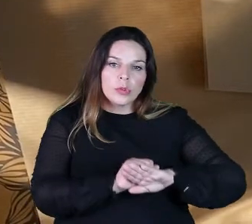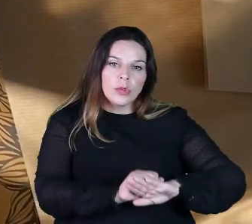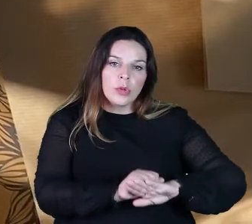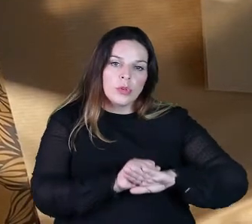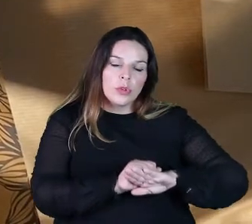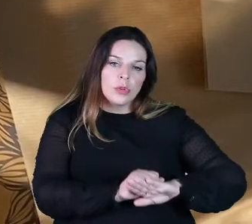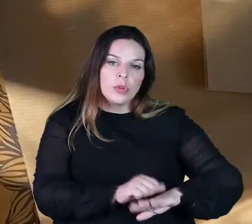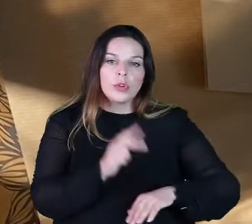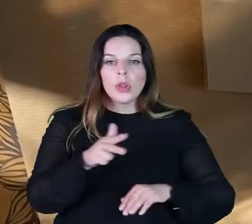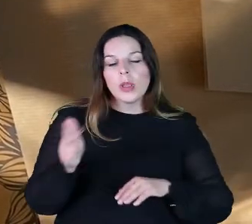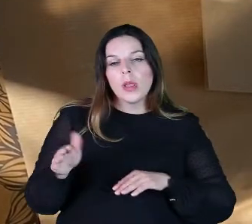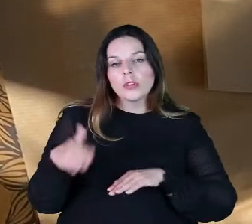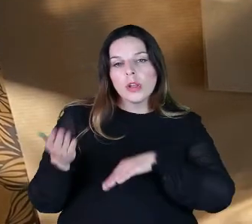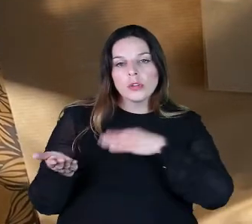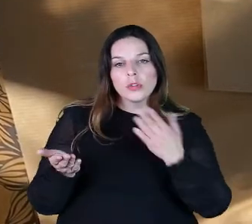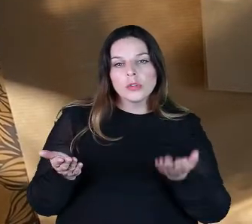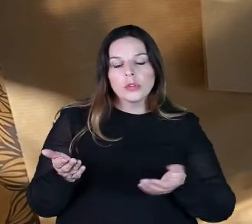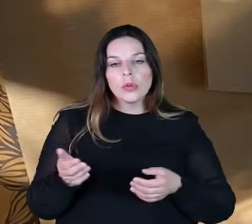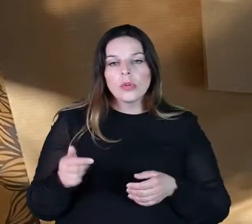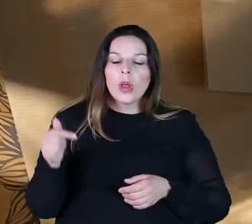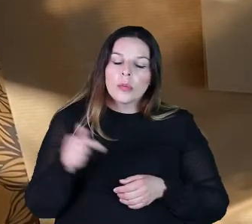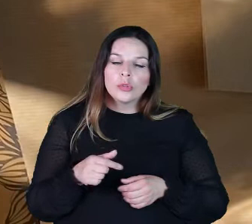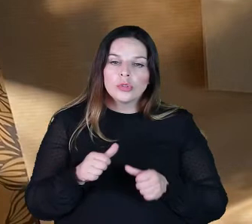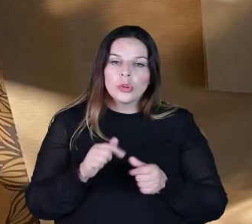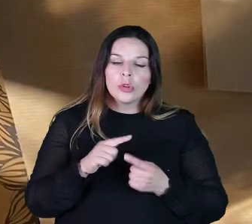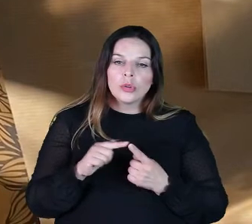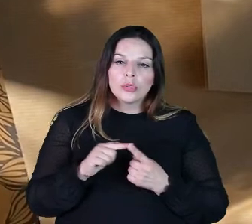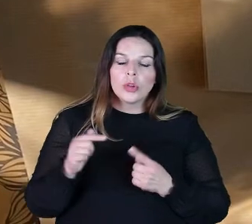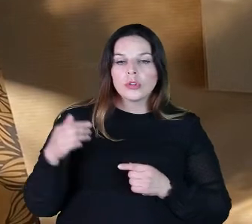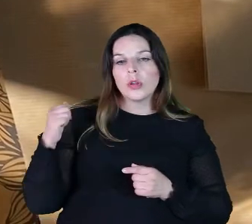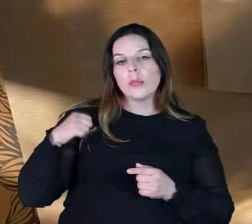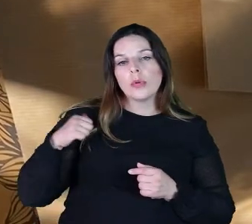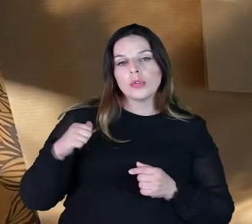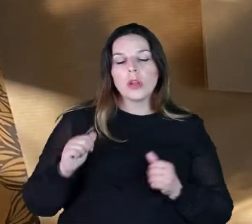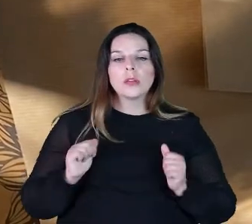z różnych stron, oczywiście musisz troszeczkę zaczekać, aż klej wyschnie,